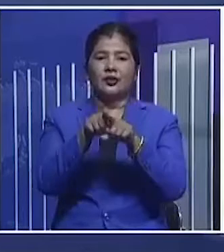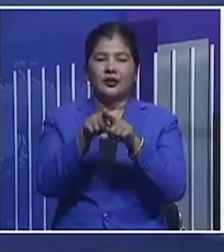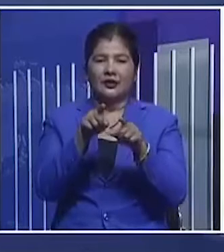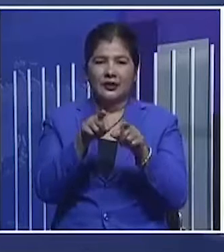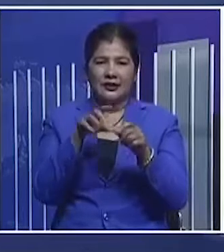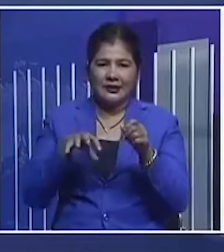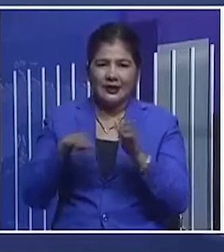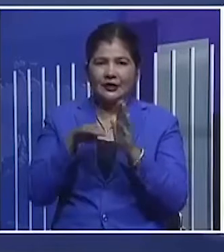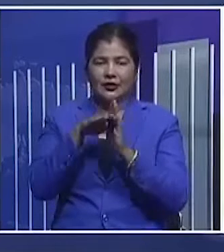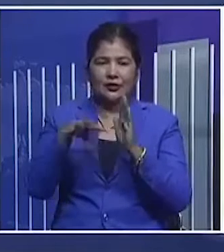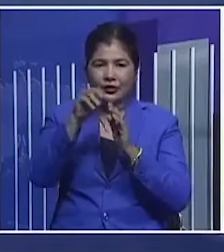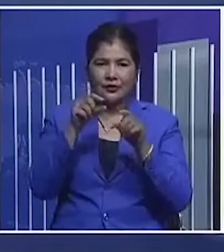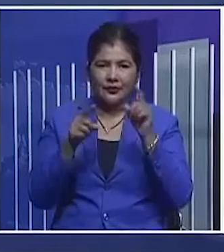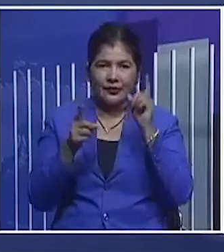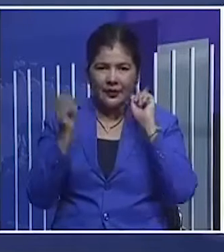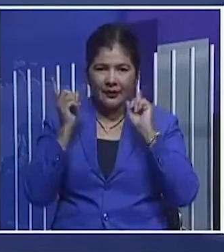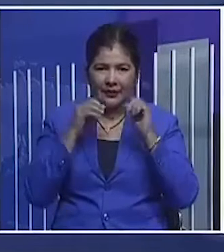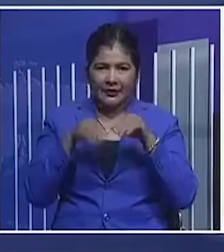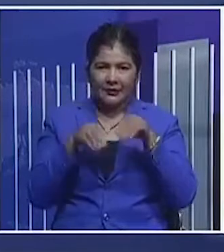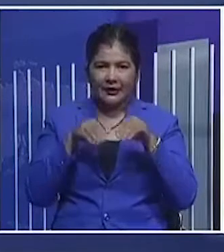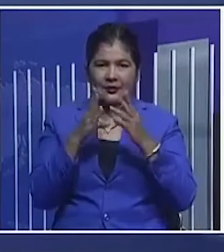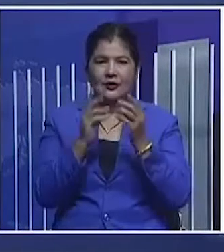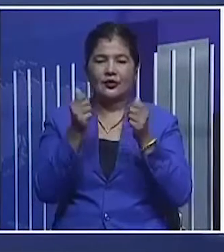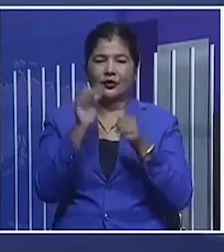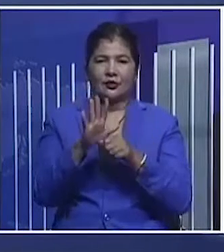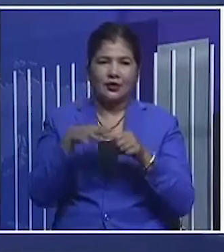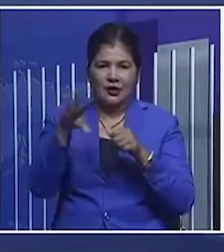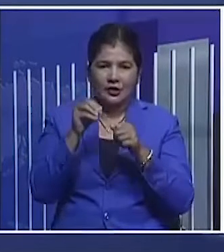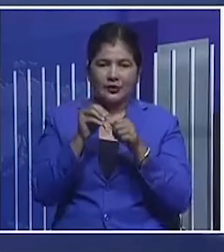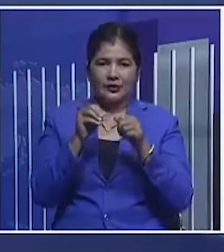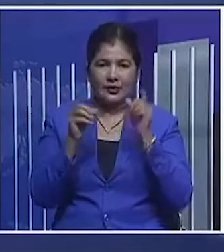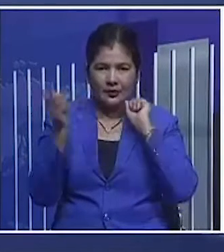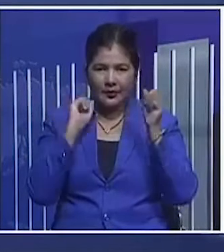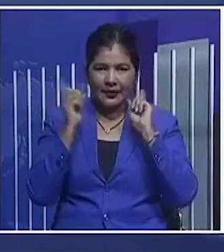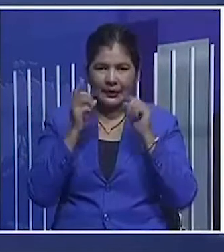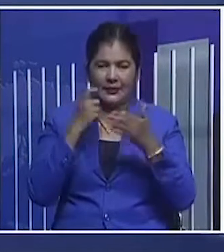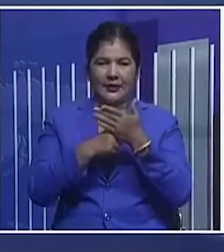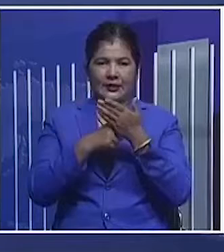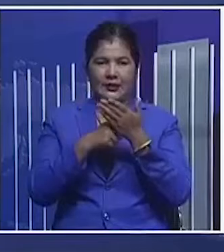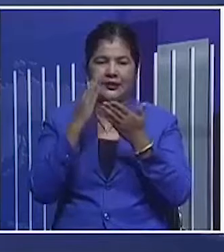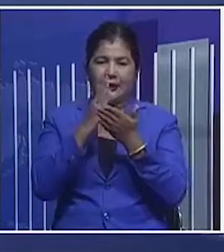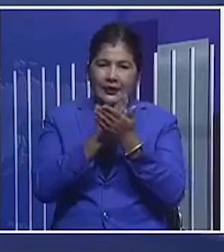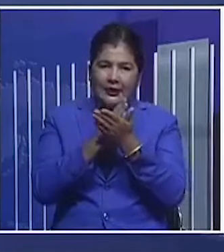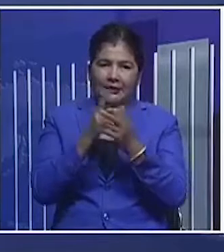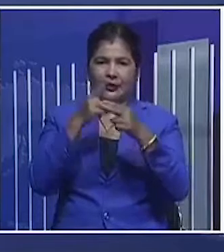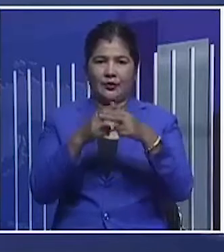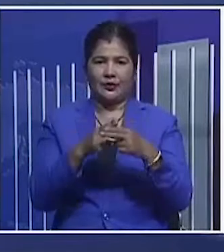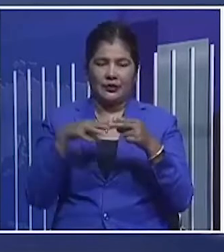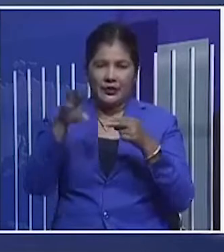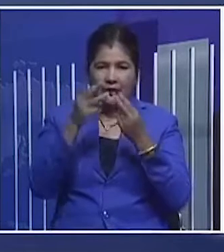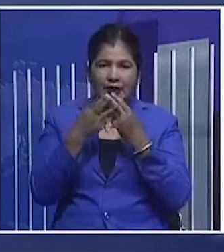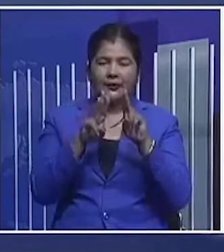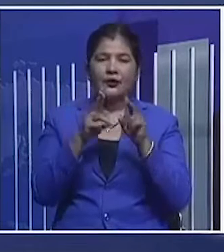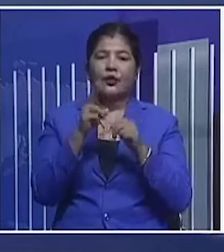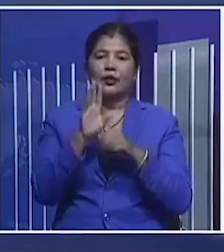स्थानीय तहका सबै पालिकाको निर्वाचन सकिएको छ। सबैजसो पालिकाको नीति कार्यक्रम बजेट सार्वजनिक भइसकेको छ।